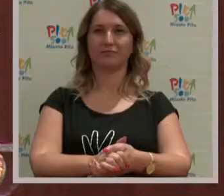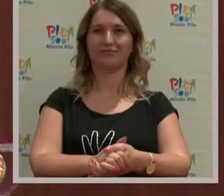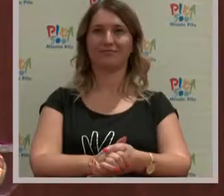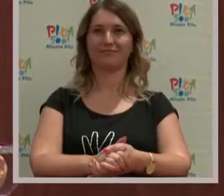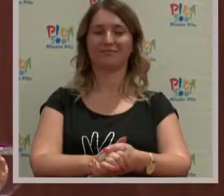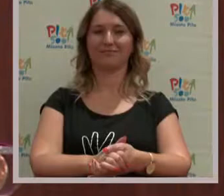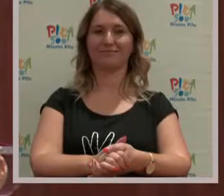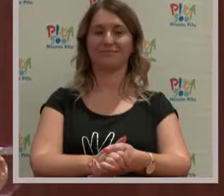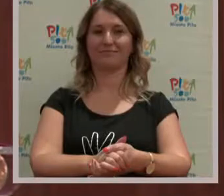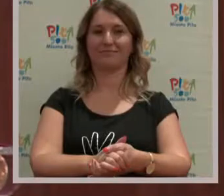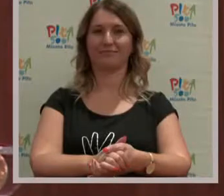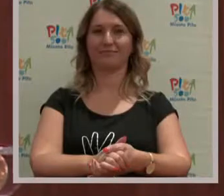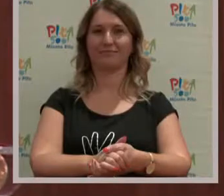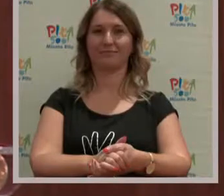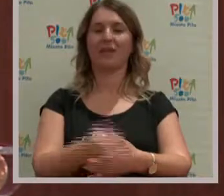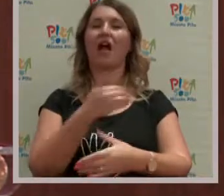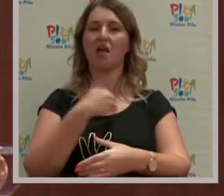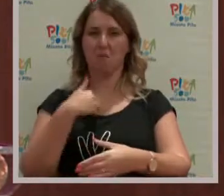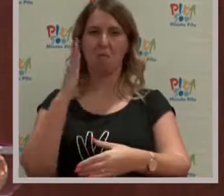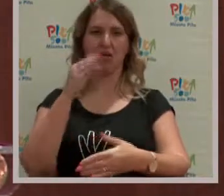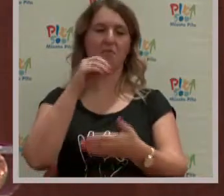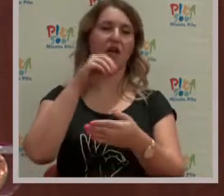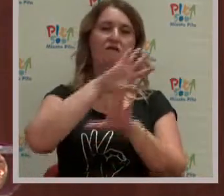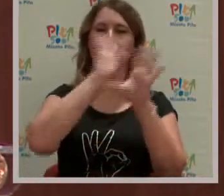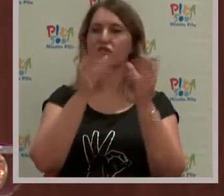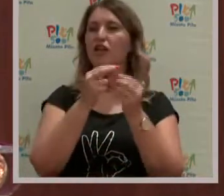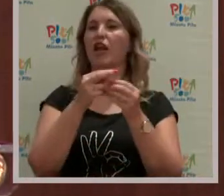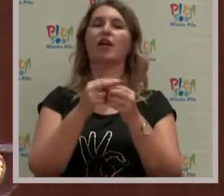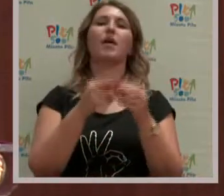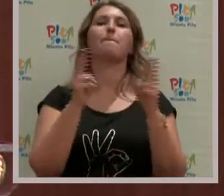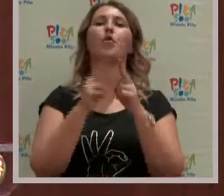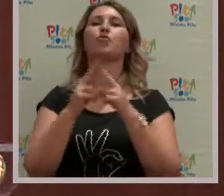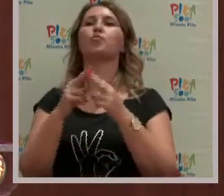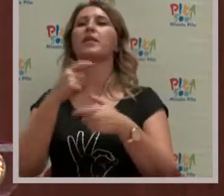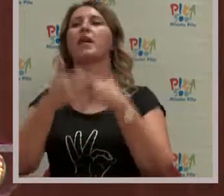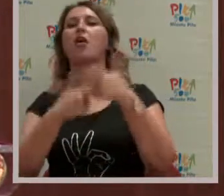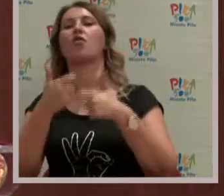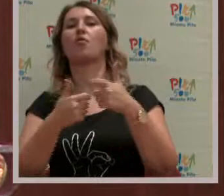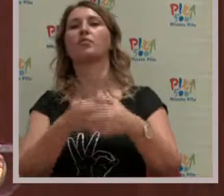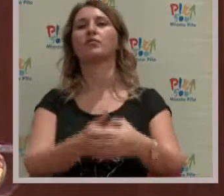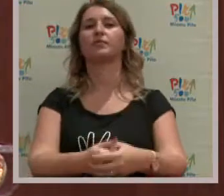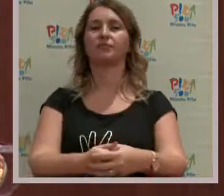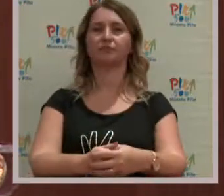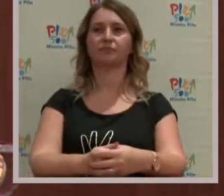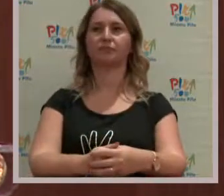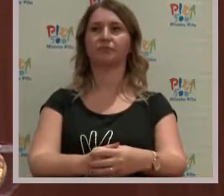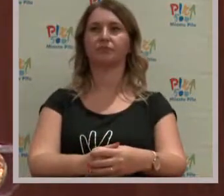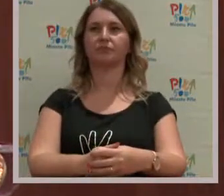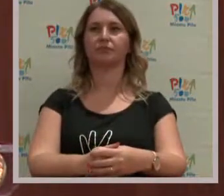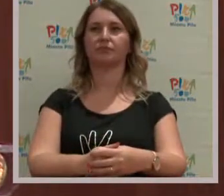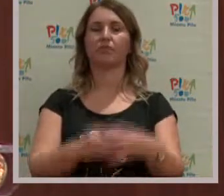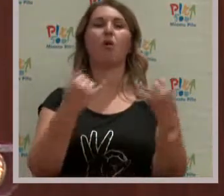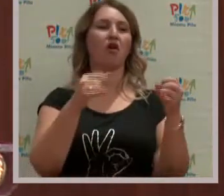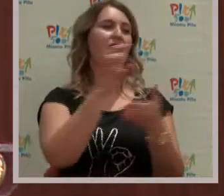wypełniać te zobowiązania wobec sąsiadów, którzy zadeklarowali taką chęć